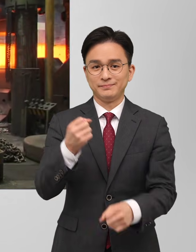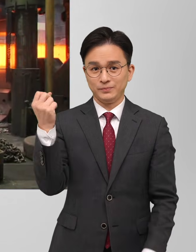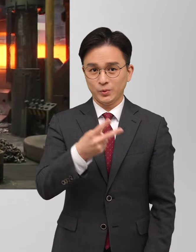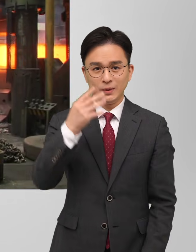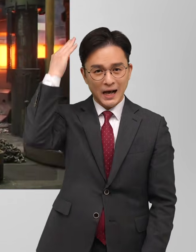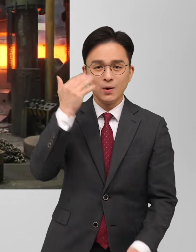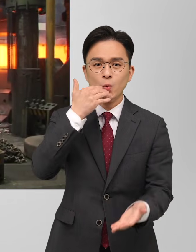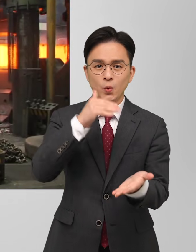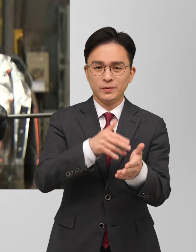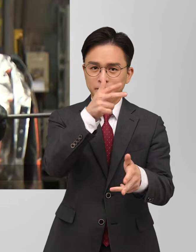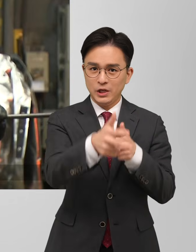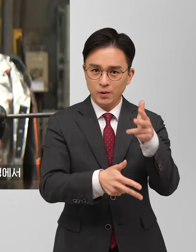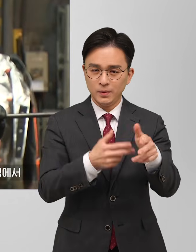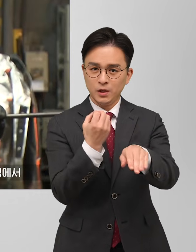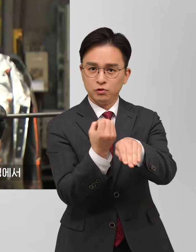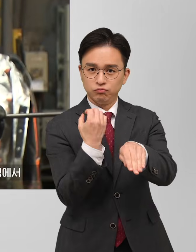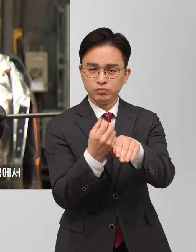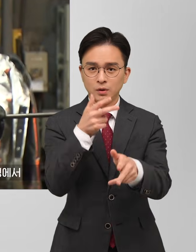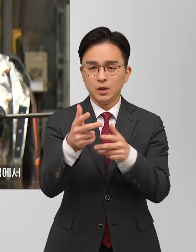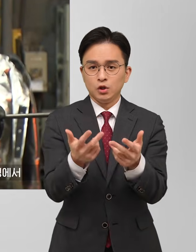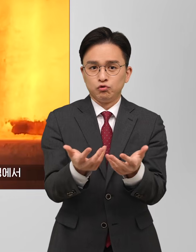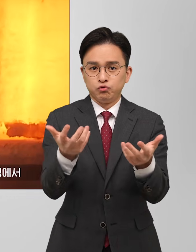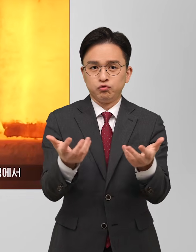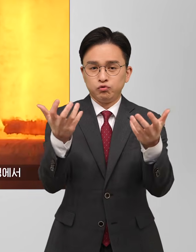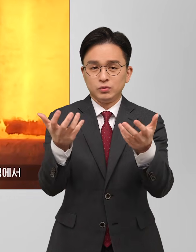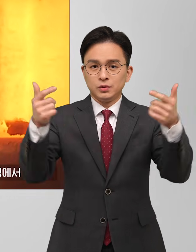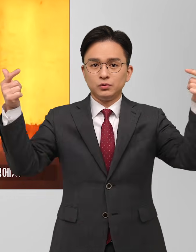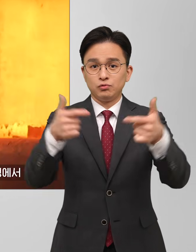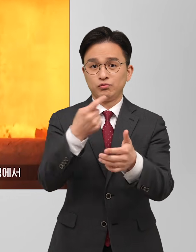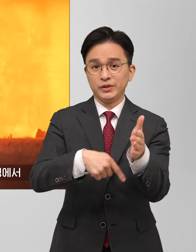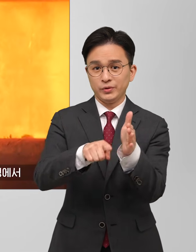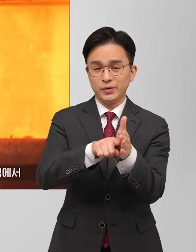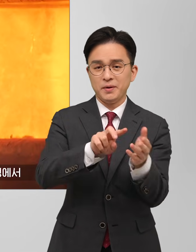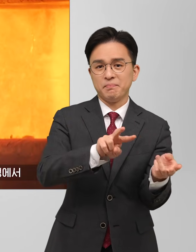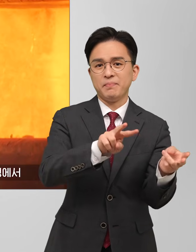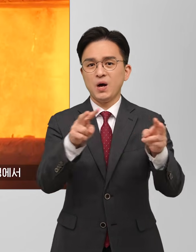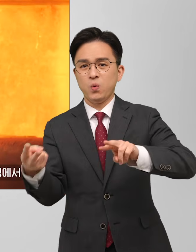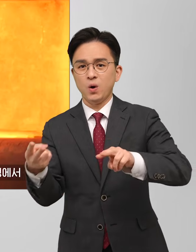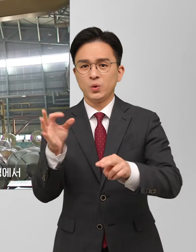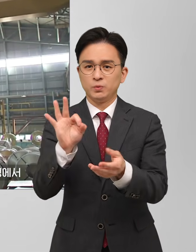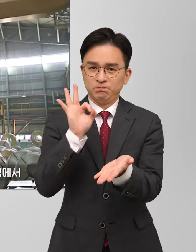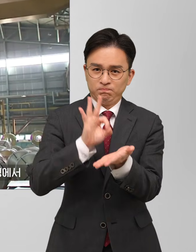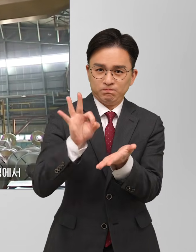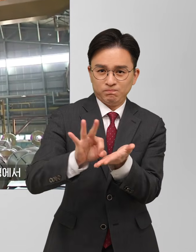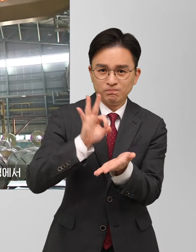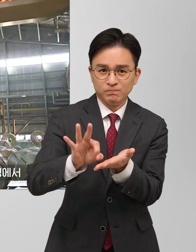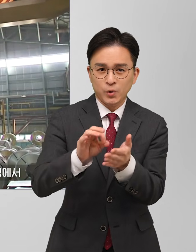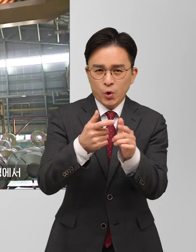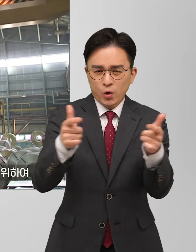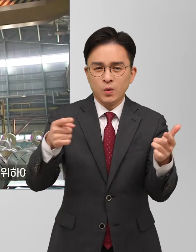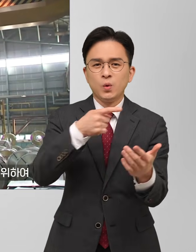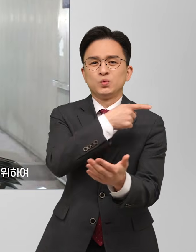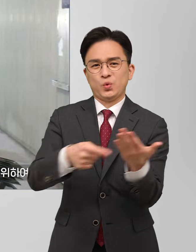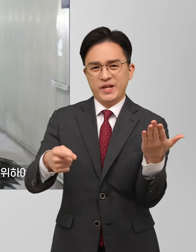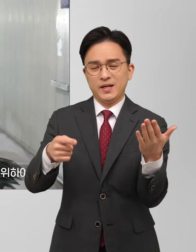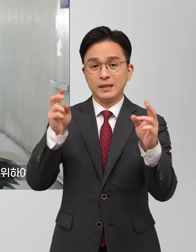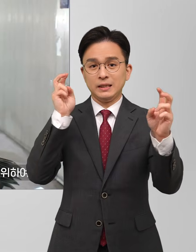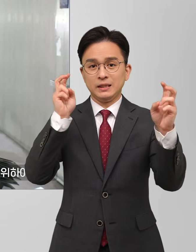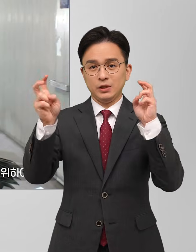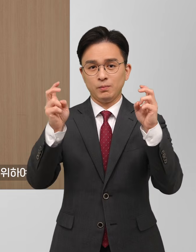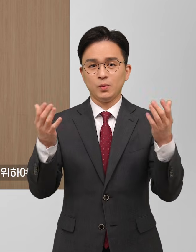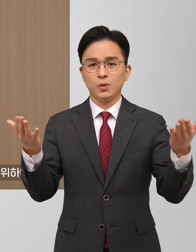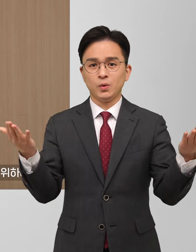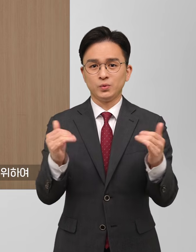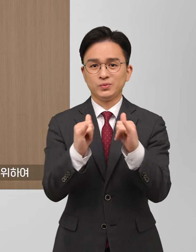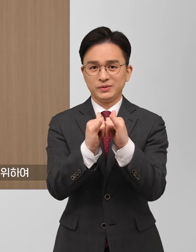산업, 내연 기관 산업 등 저탄소 경제, 사회로의 구조 전환 및 에너지 전환 정책 추진 과정에서 피해를 입을 수